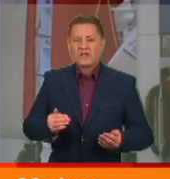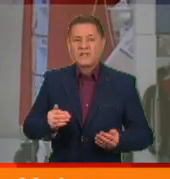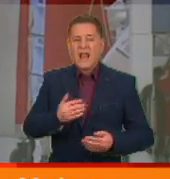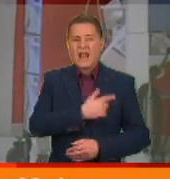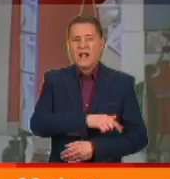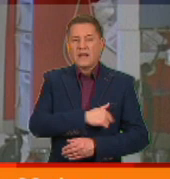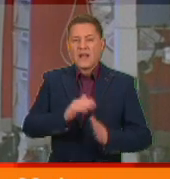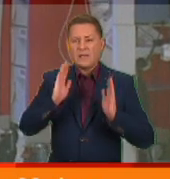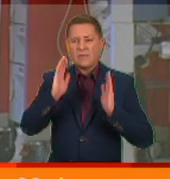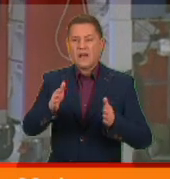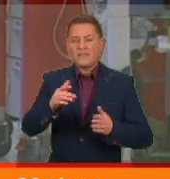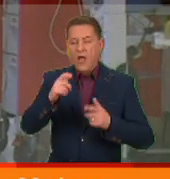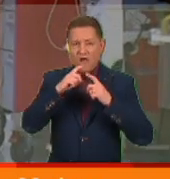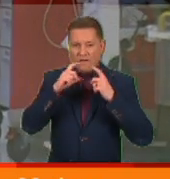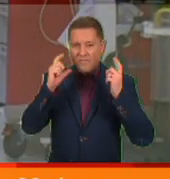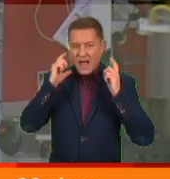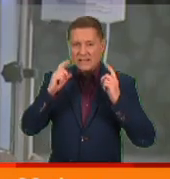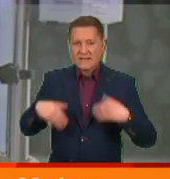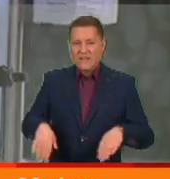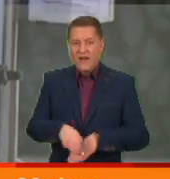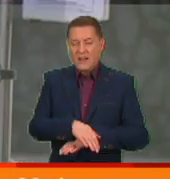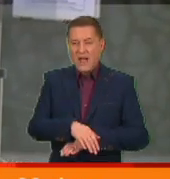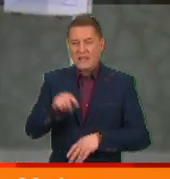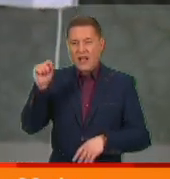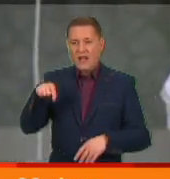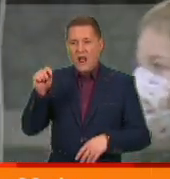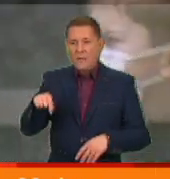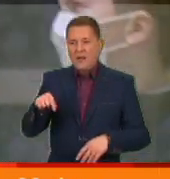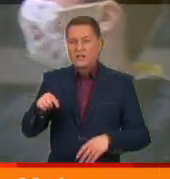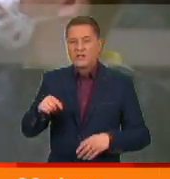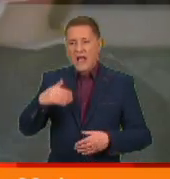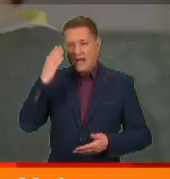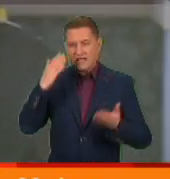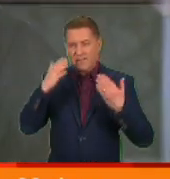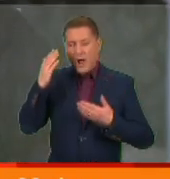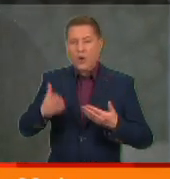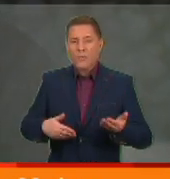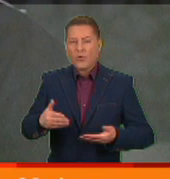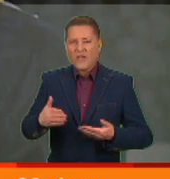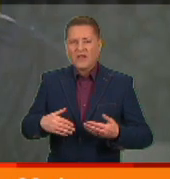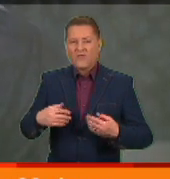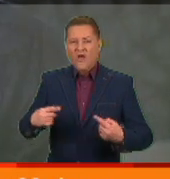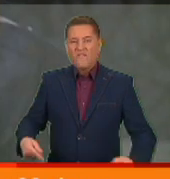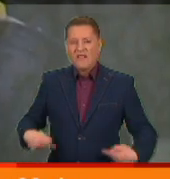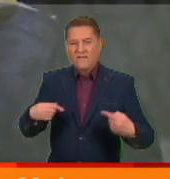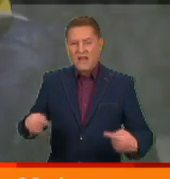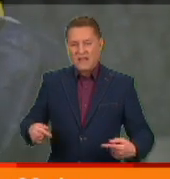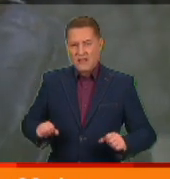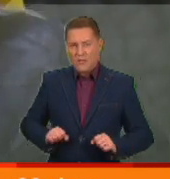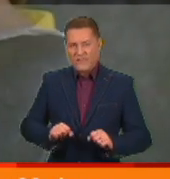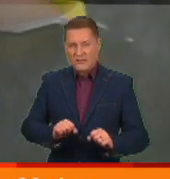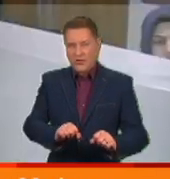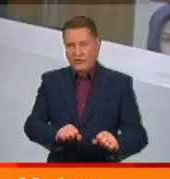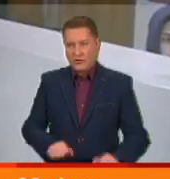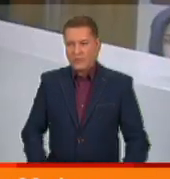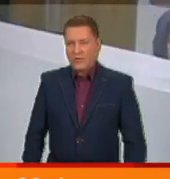коридорами, в масці, халаті та з крапельницею. За розвагу тут проїхатися в інвалідному візочкові. Нас іноді